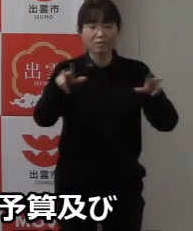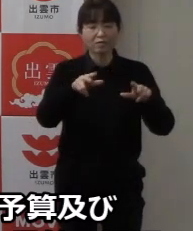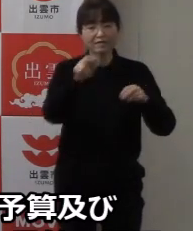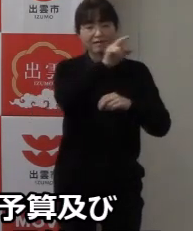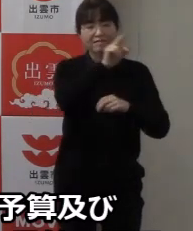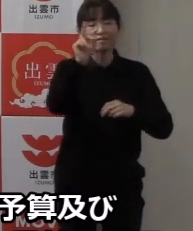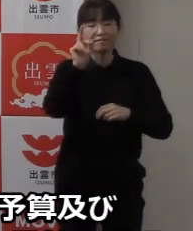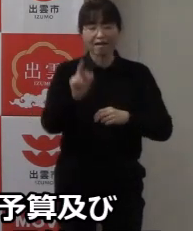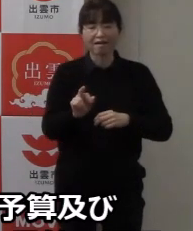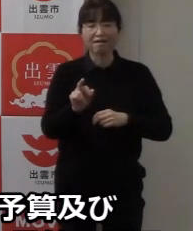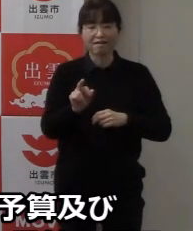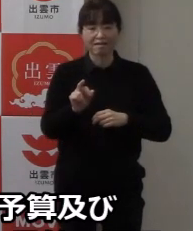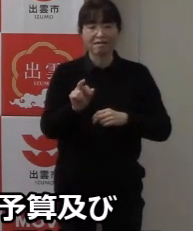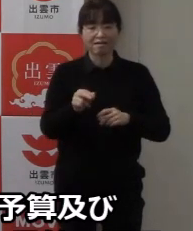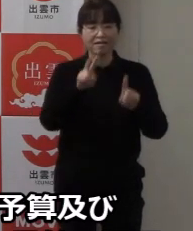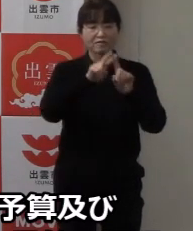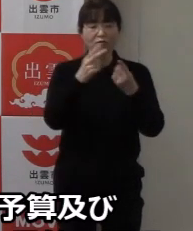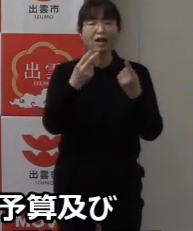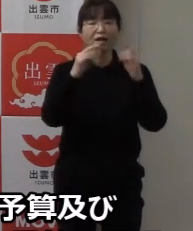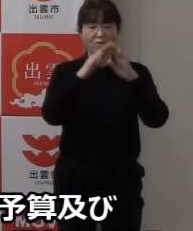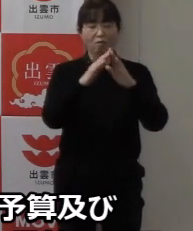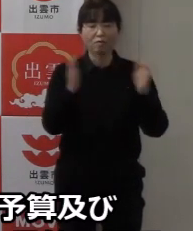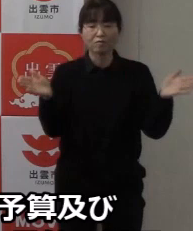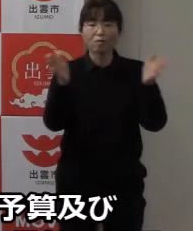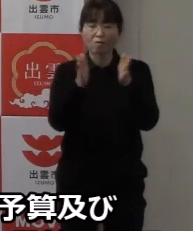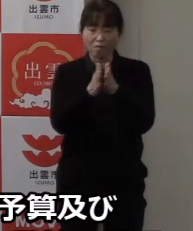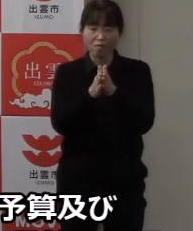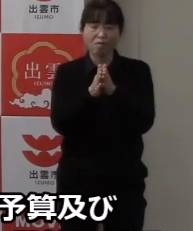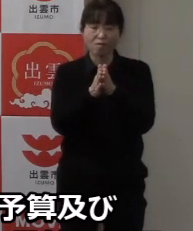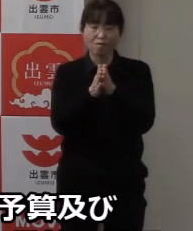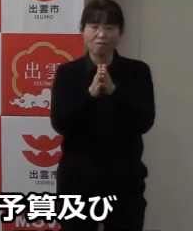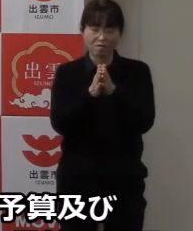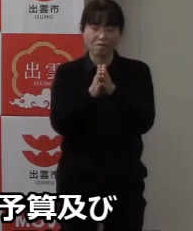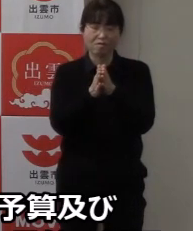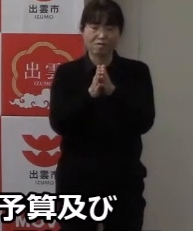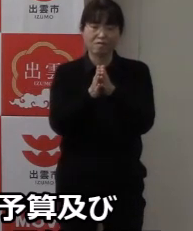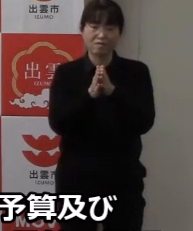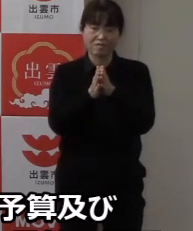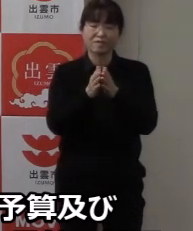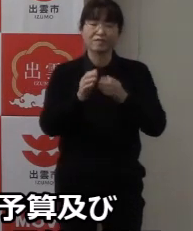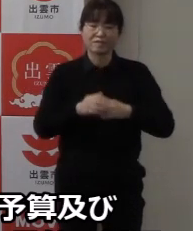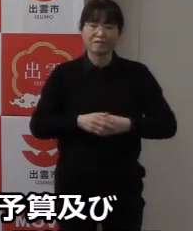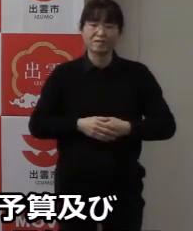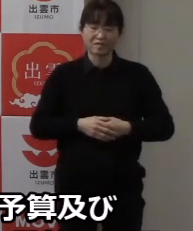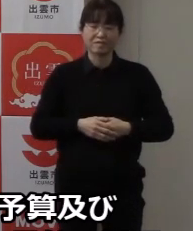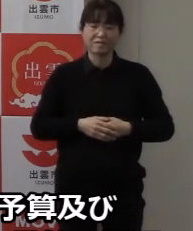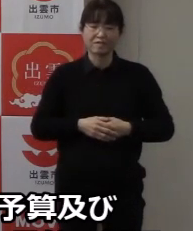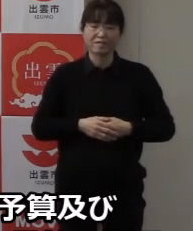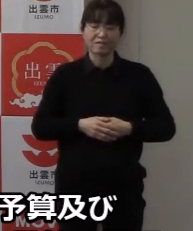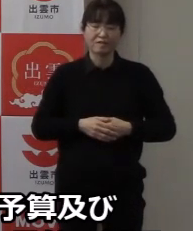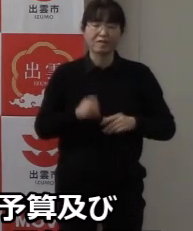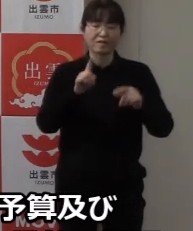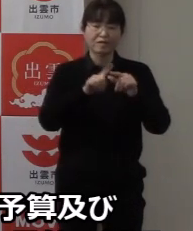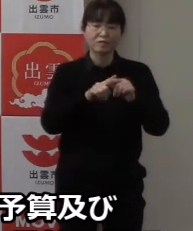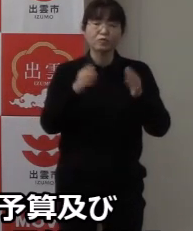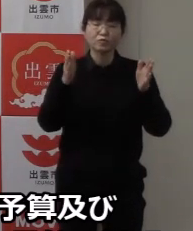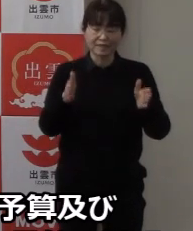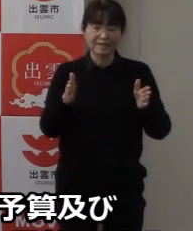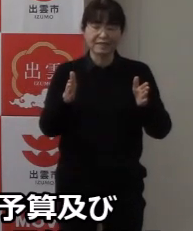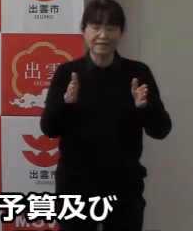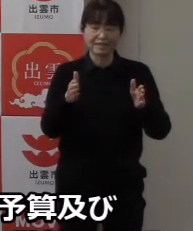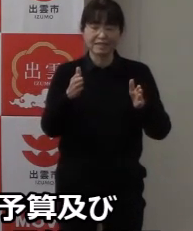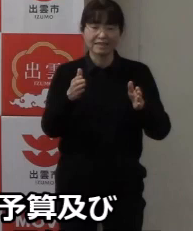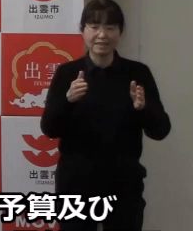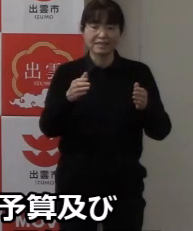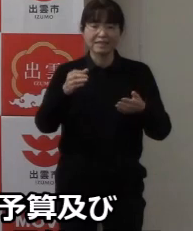ターとかですね、小学校の統合、また今、そういうものは 中期財政計画に見込んでいた中で今年